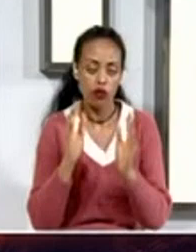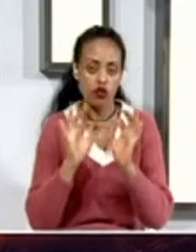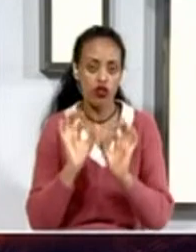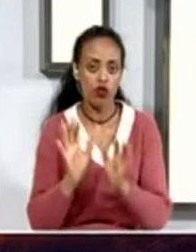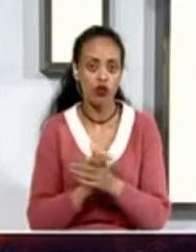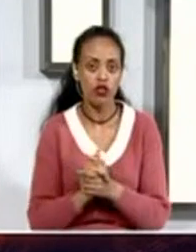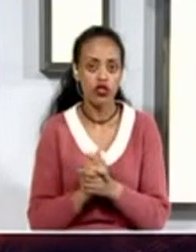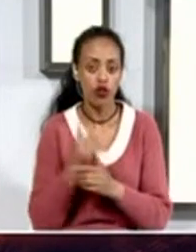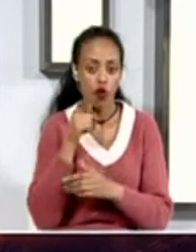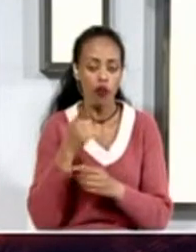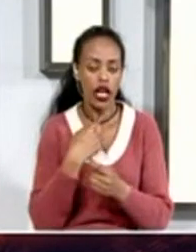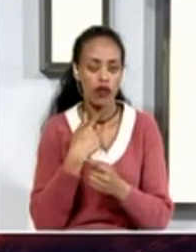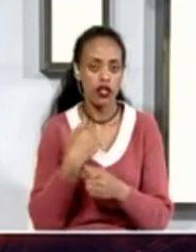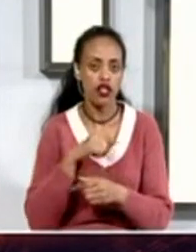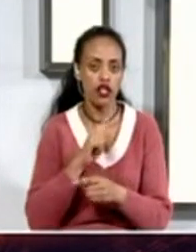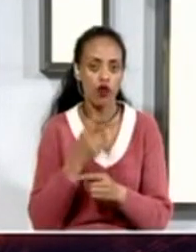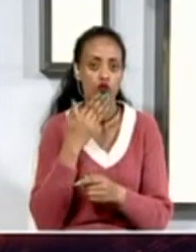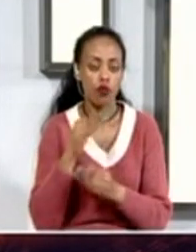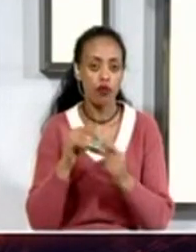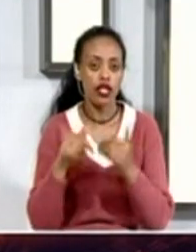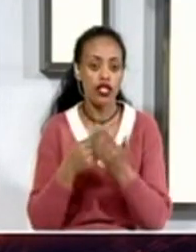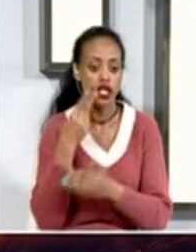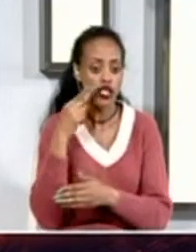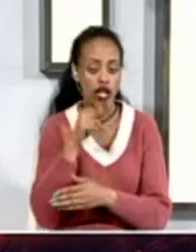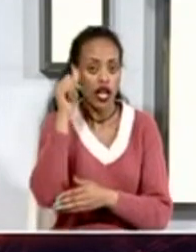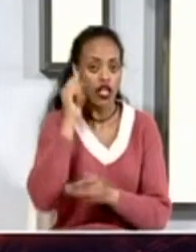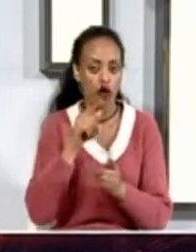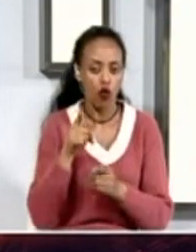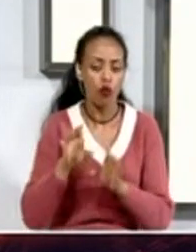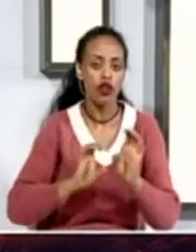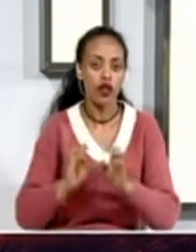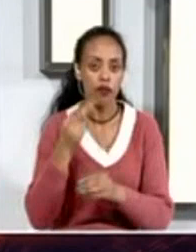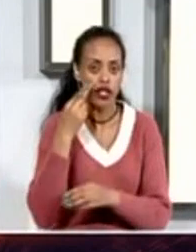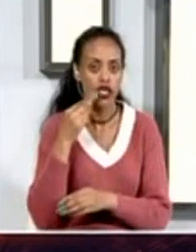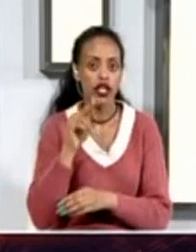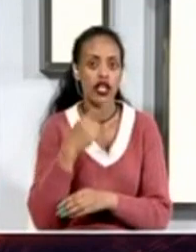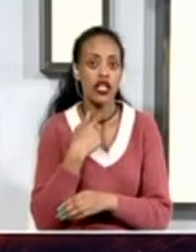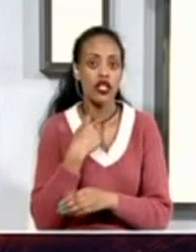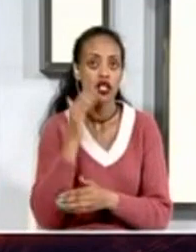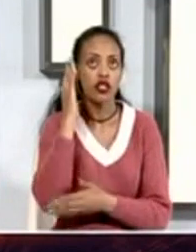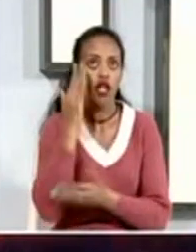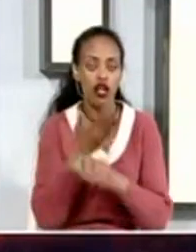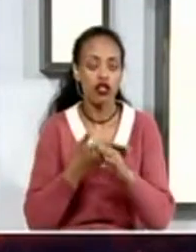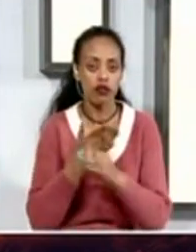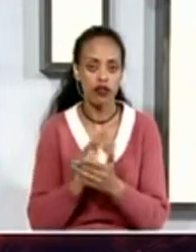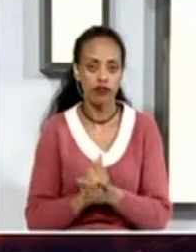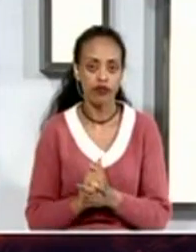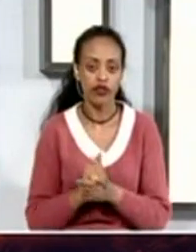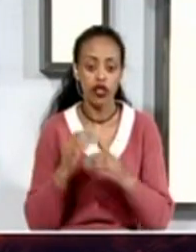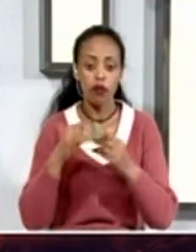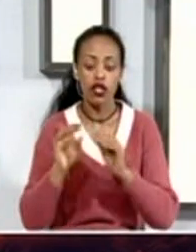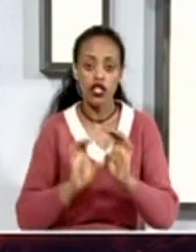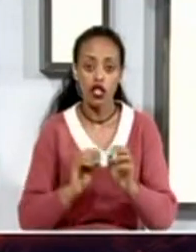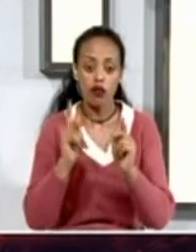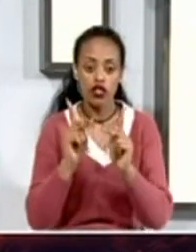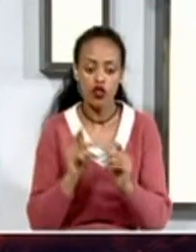የብሉ። ከምኡ ኢና ንምነይ ንሕና እውን ፅቡቕ መረፃ ስለ ዝረአና ናይ ኤርትራ እውን ፅቡቕ መረፃ ክንርኢ ንእዝጊሄር ንልምን መረፃ ተዝካየድ ሲ እቲ